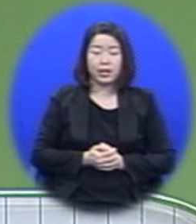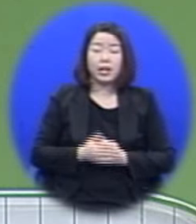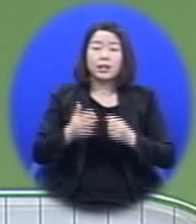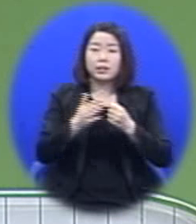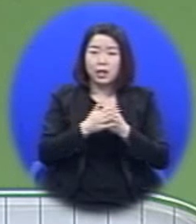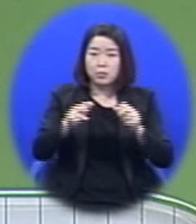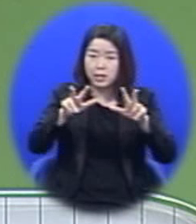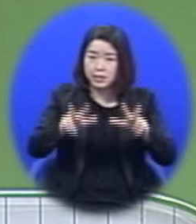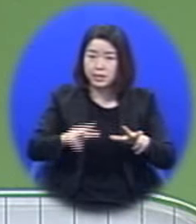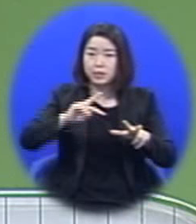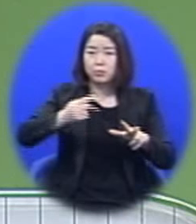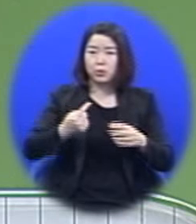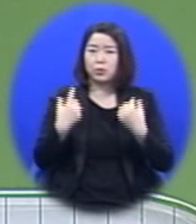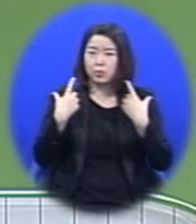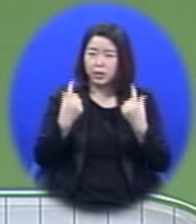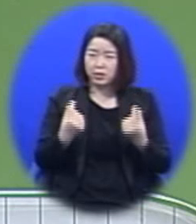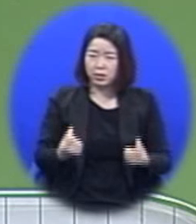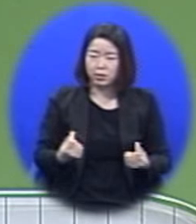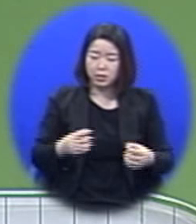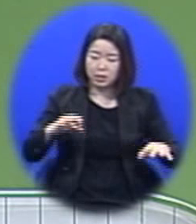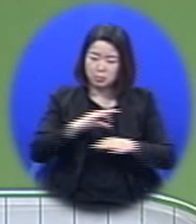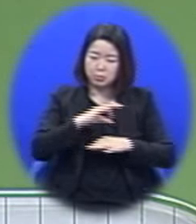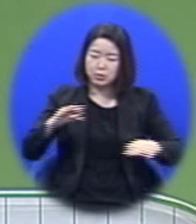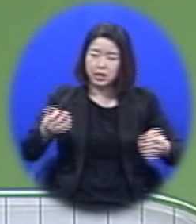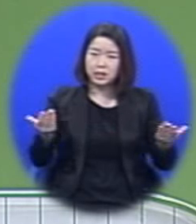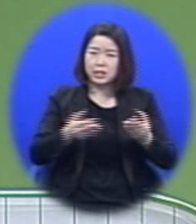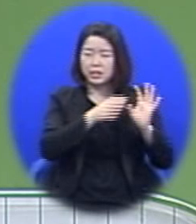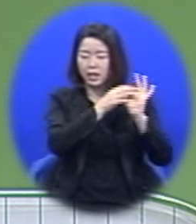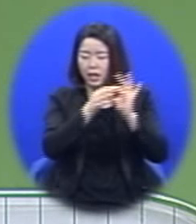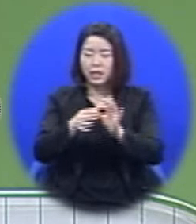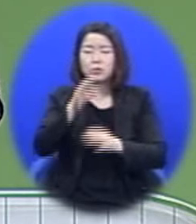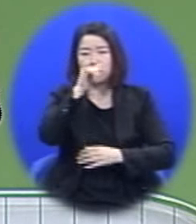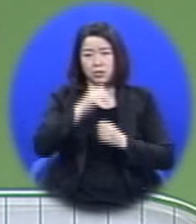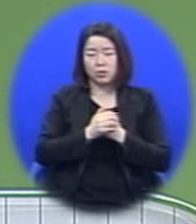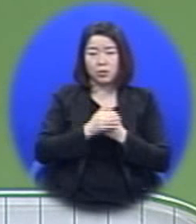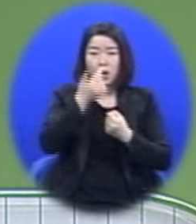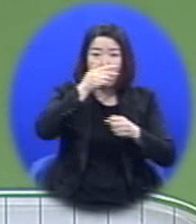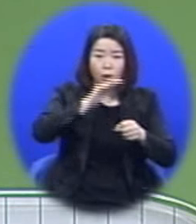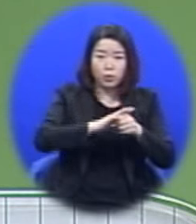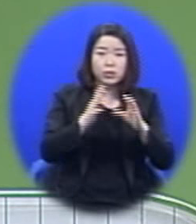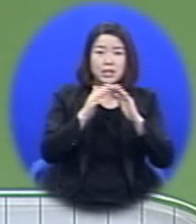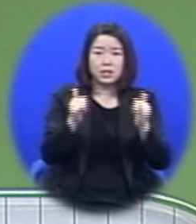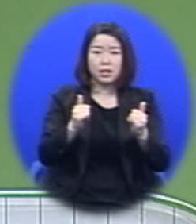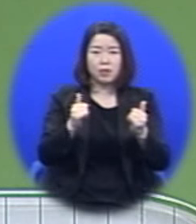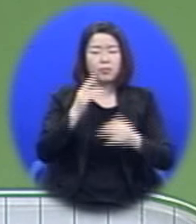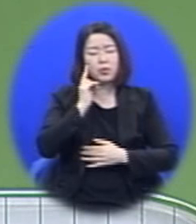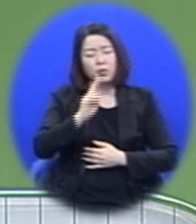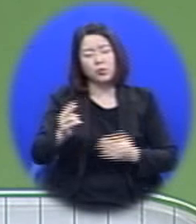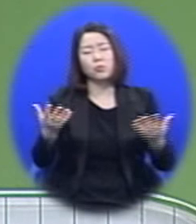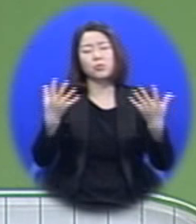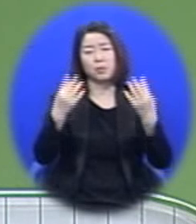그래서 지금도 여전히 불의한 일은 계속되고 있습니다. 억울한 사람 너무 많습니다.